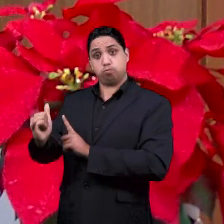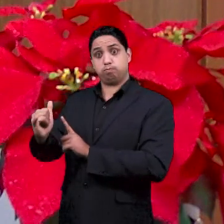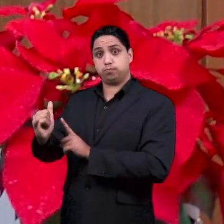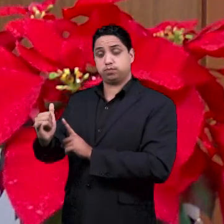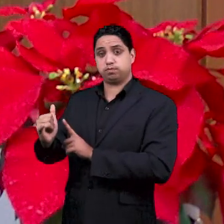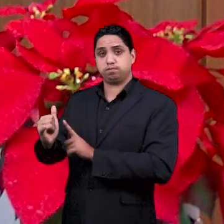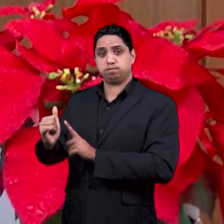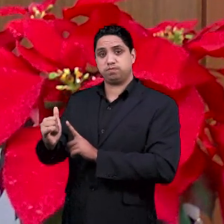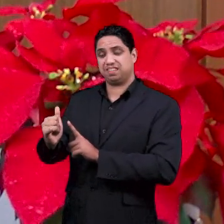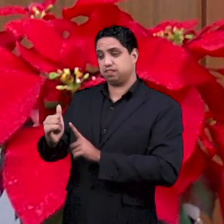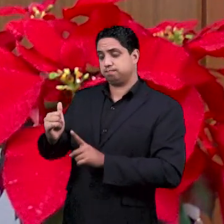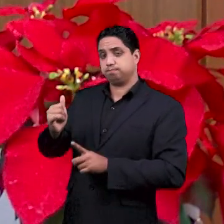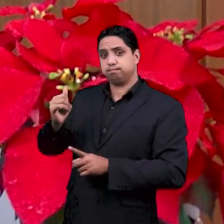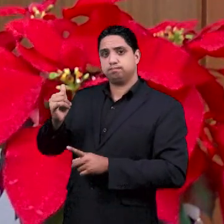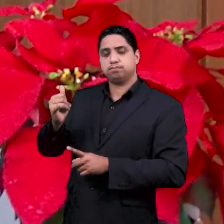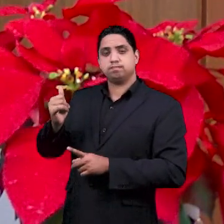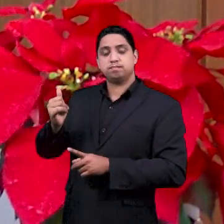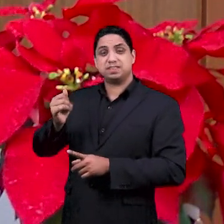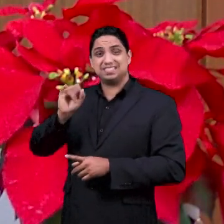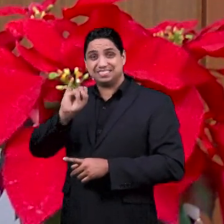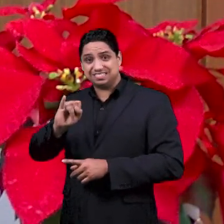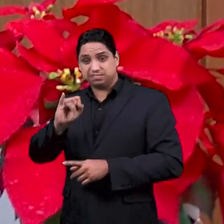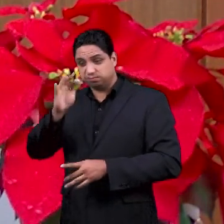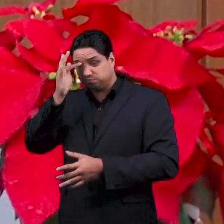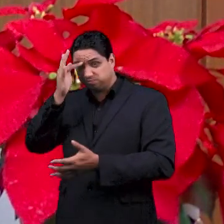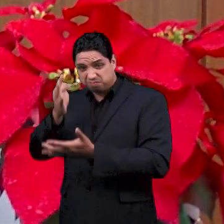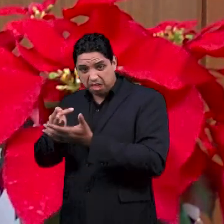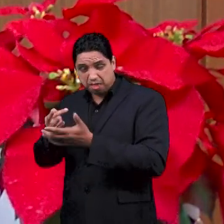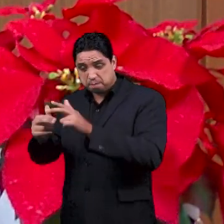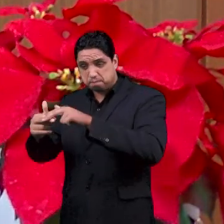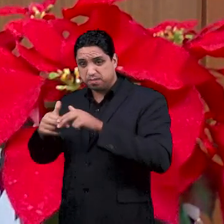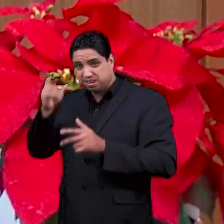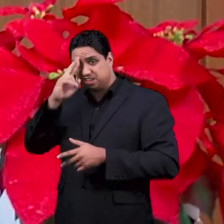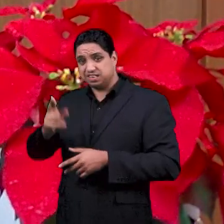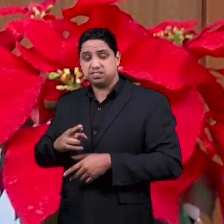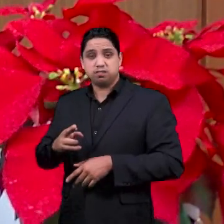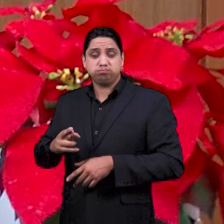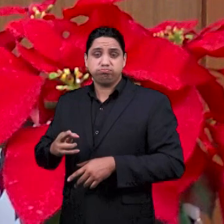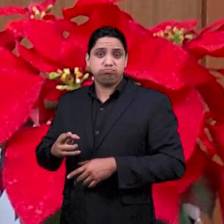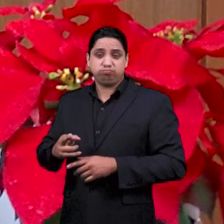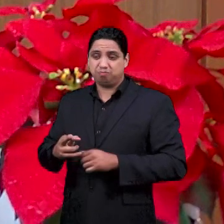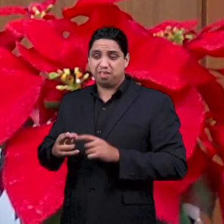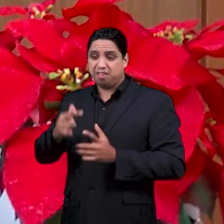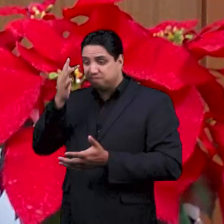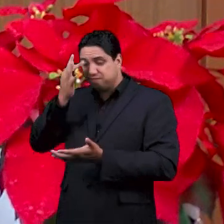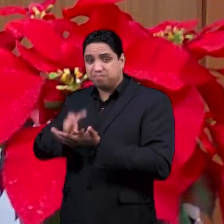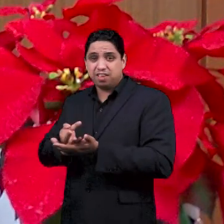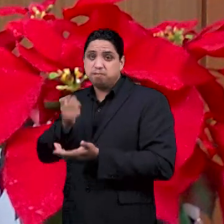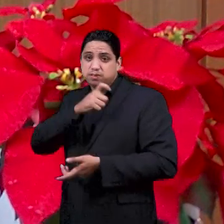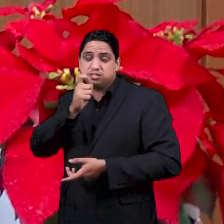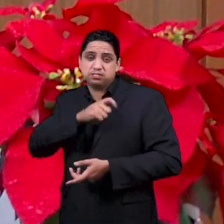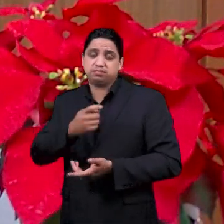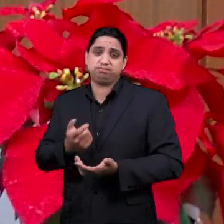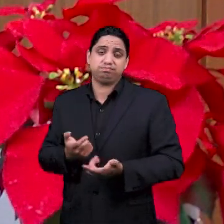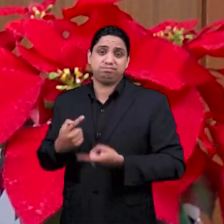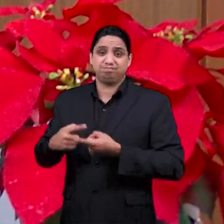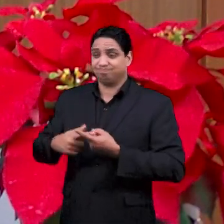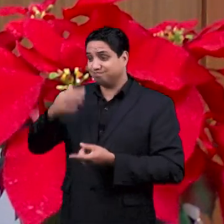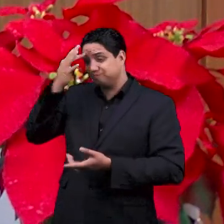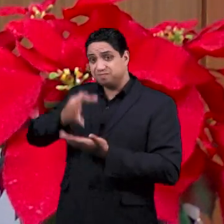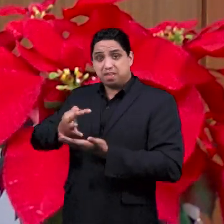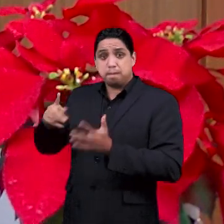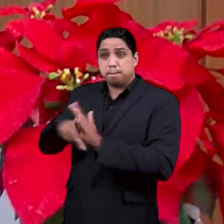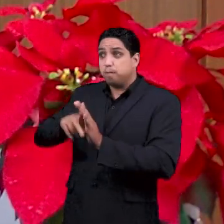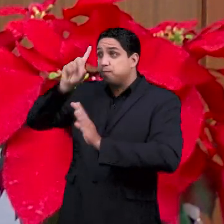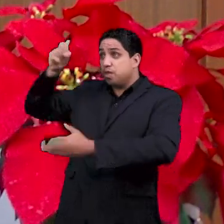в разуме – это разум без веры. Потому что вера – это дар Божий, он не по